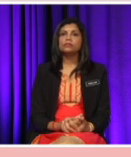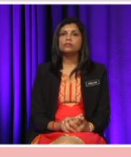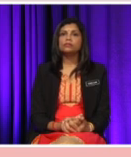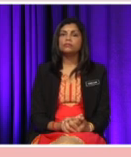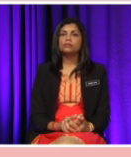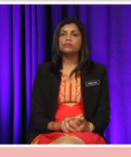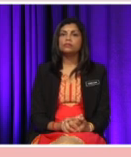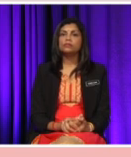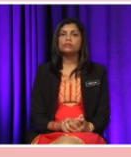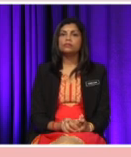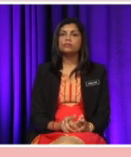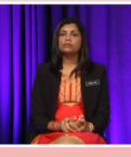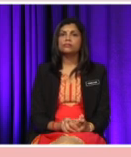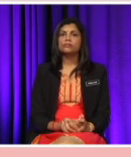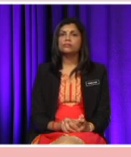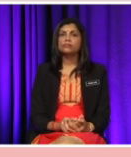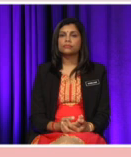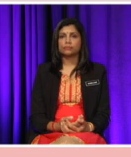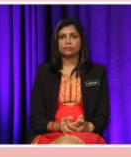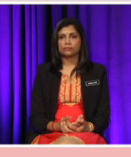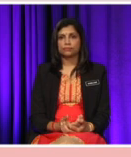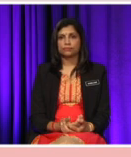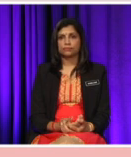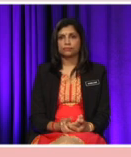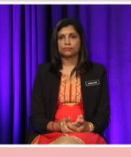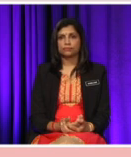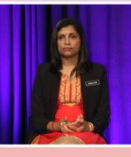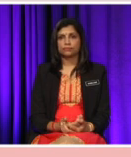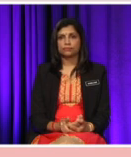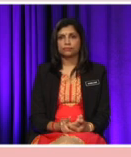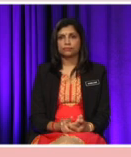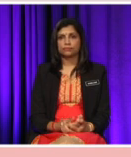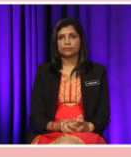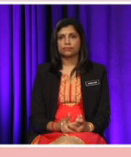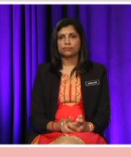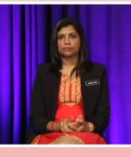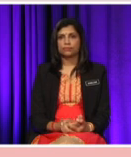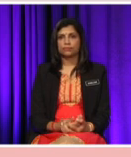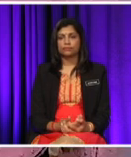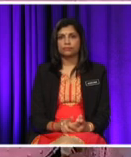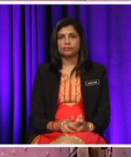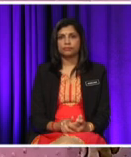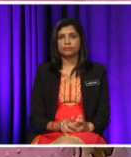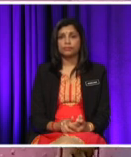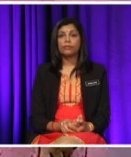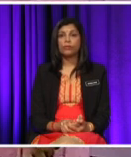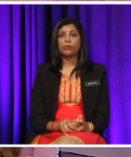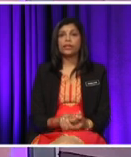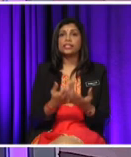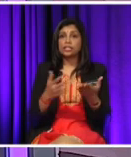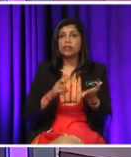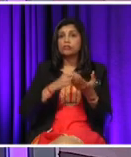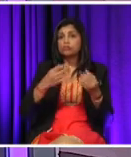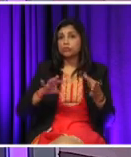meningkat kepada 47° Celcius Nah jadi soalnya ini kita keluarkan dulu apinya ada